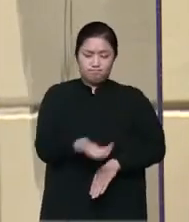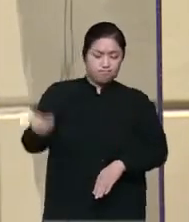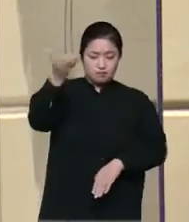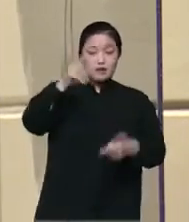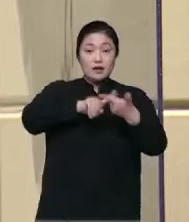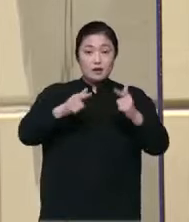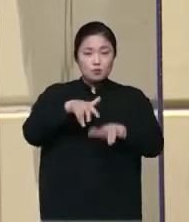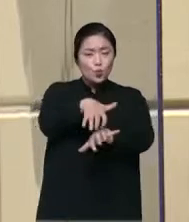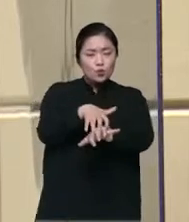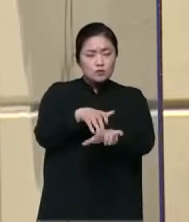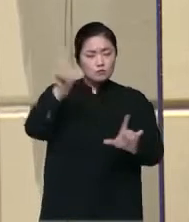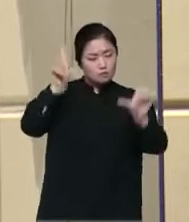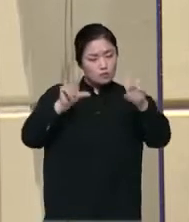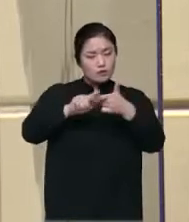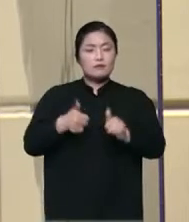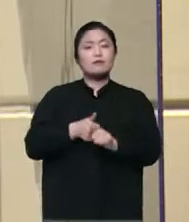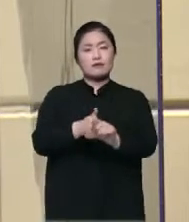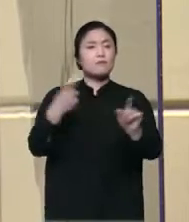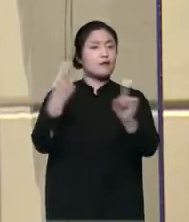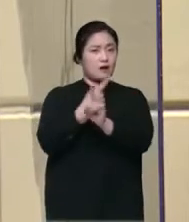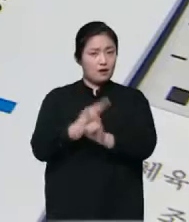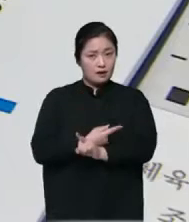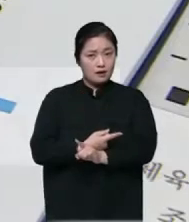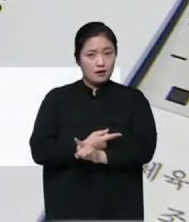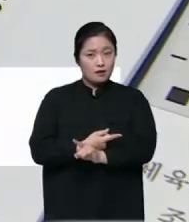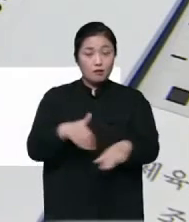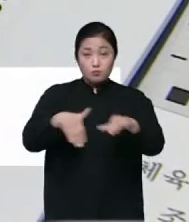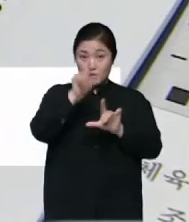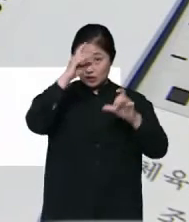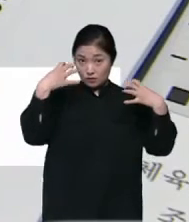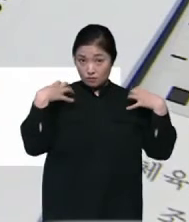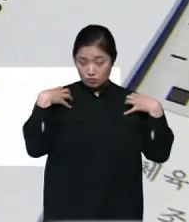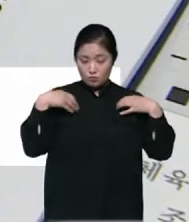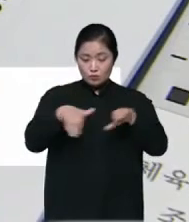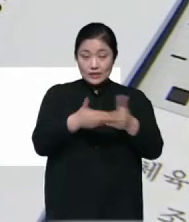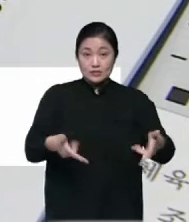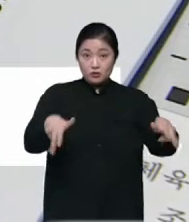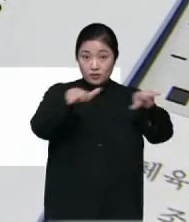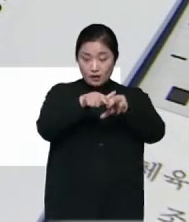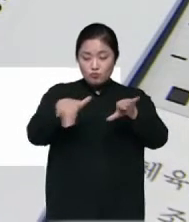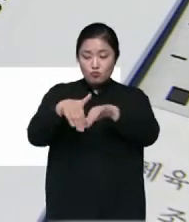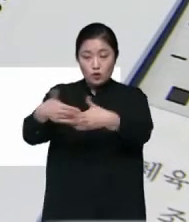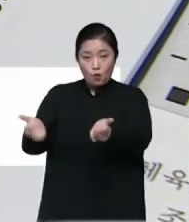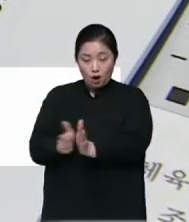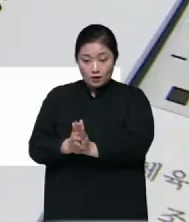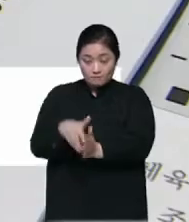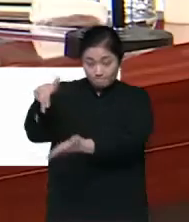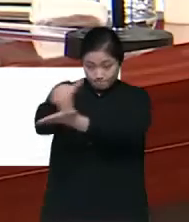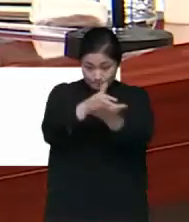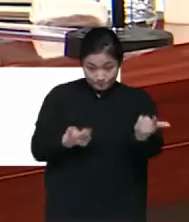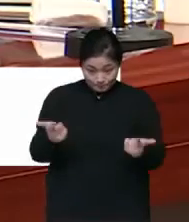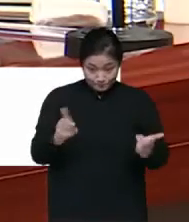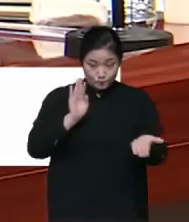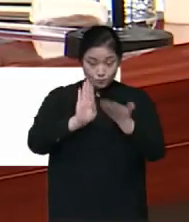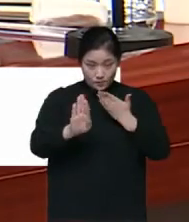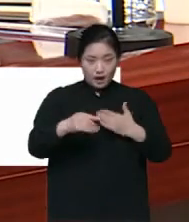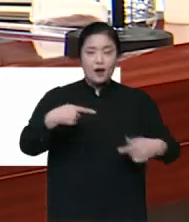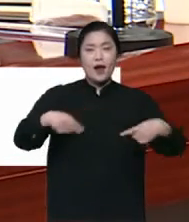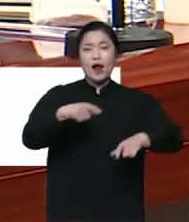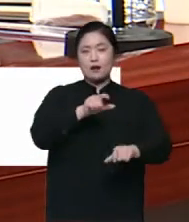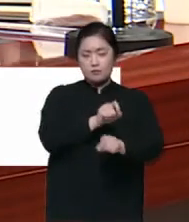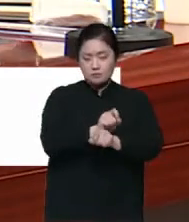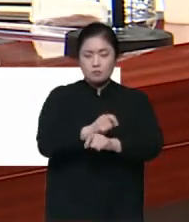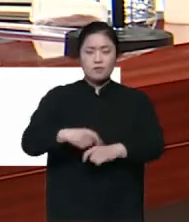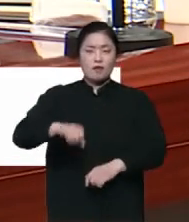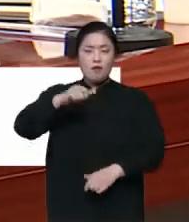조직 규모에 따라 달라집니다. 문체부와 문화전당, 문화원이 의견을 조율한 뒤 행안부,